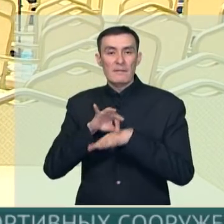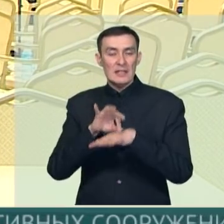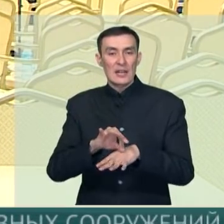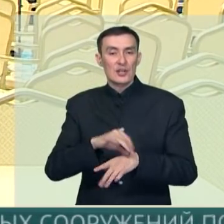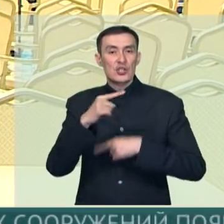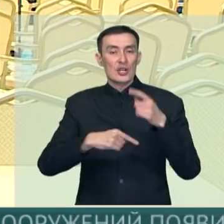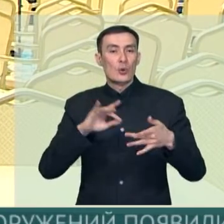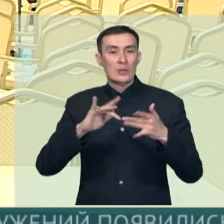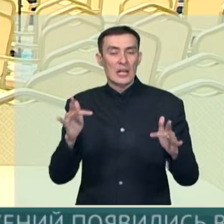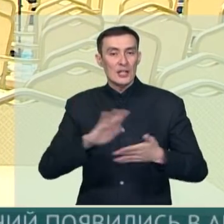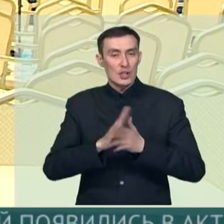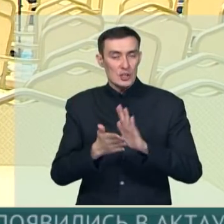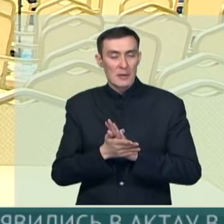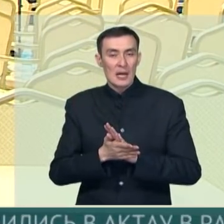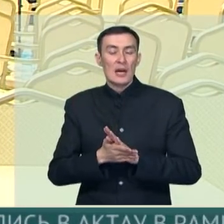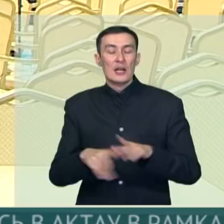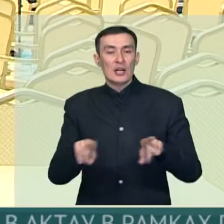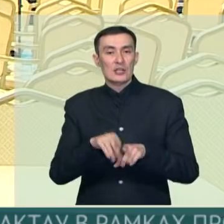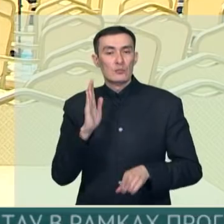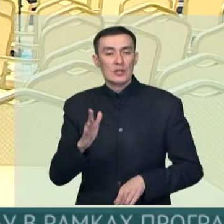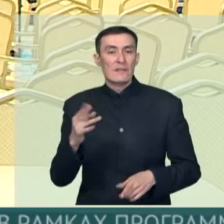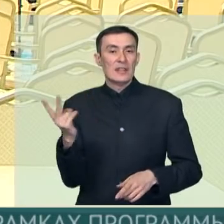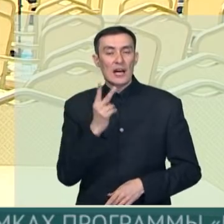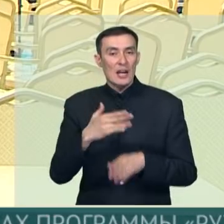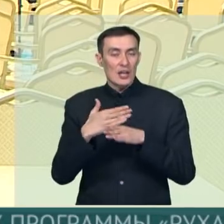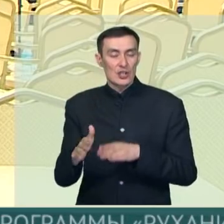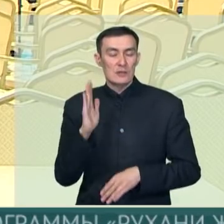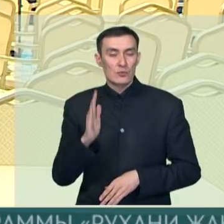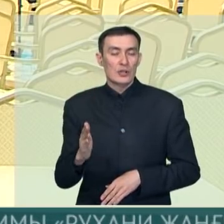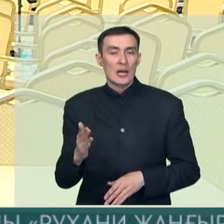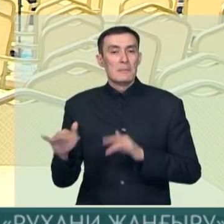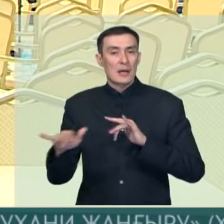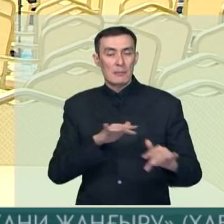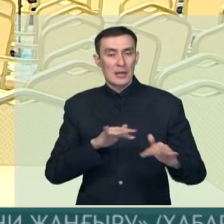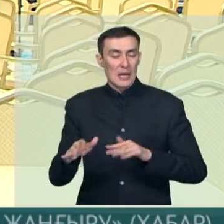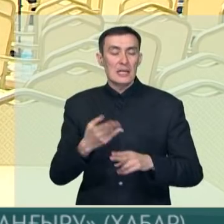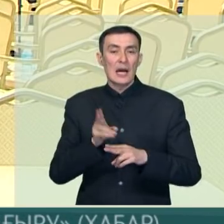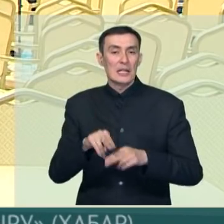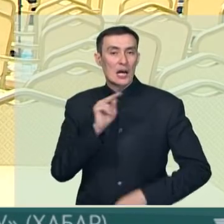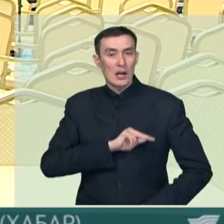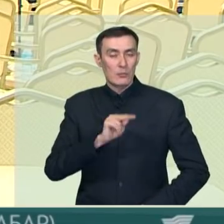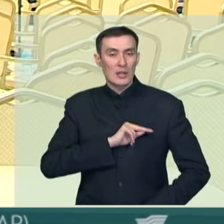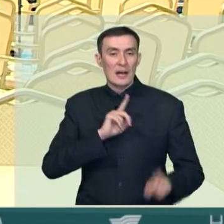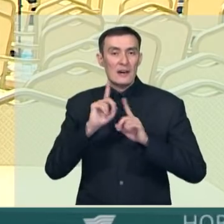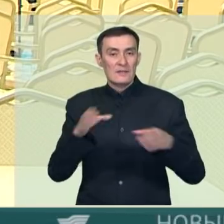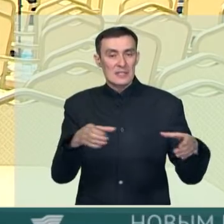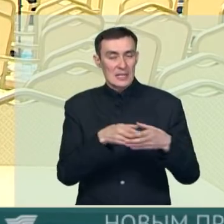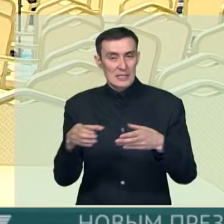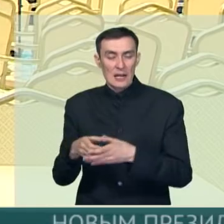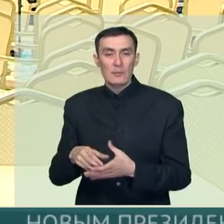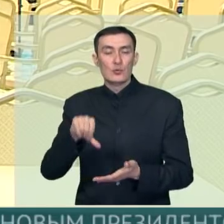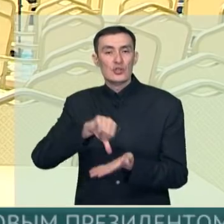в онлайн-режиме. Креативной также станет и вторая часть сегодняшнего мероприятия. Это работа в сессиях. Перед